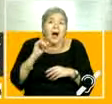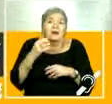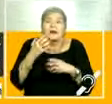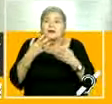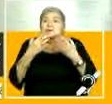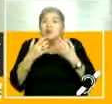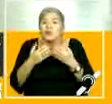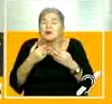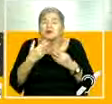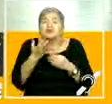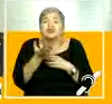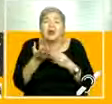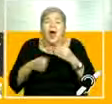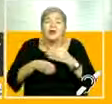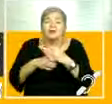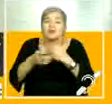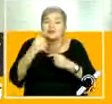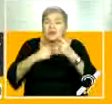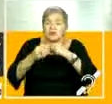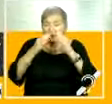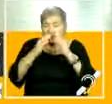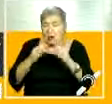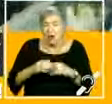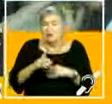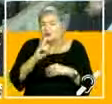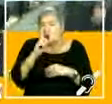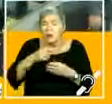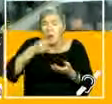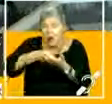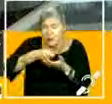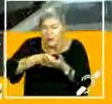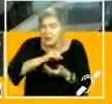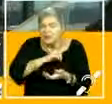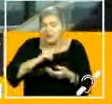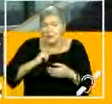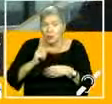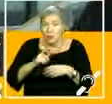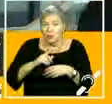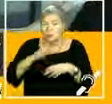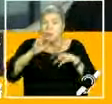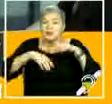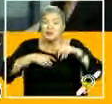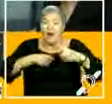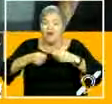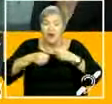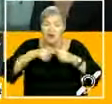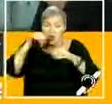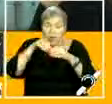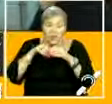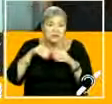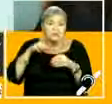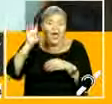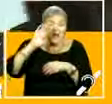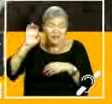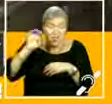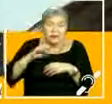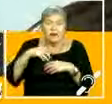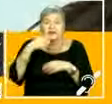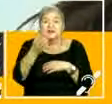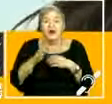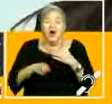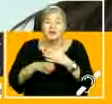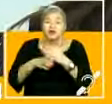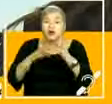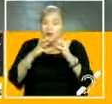a se întoarce acasă. Unii pot veni și pe cont propriu. Ministerul Român al Afacerilor Externe continuă să ofere sprijin